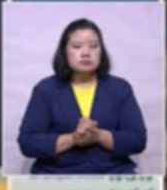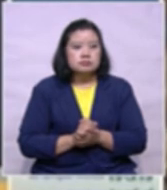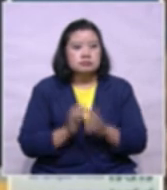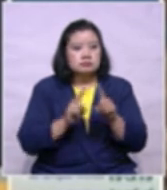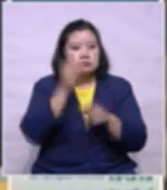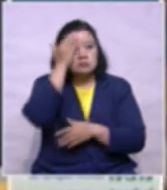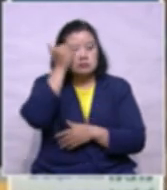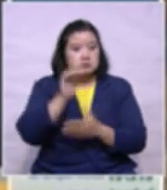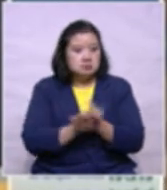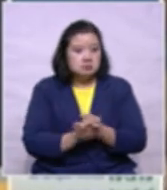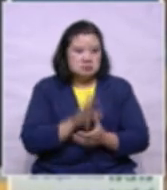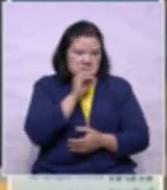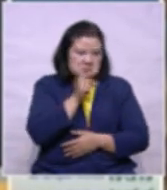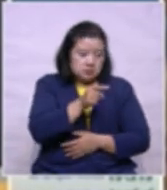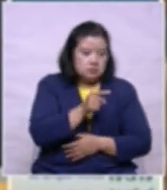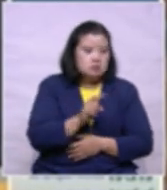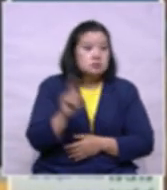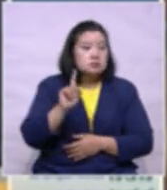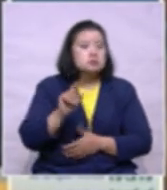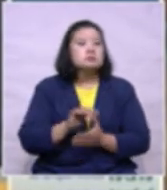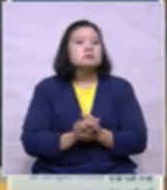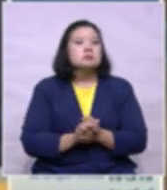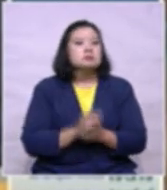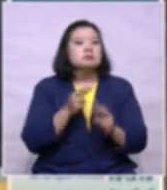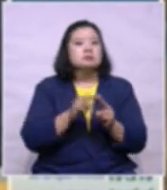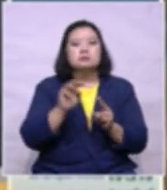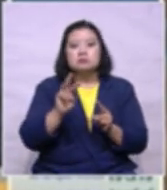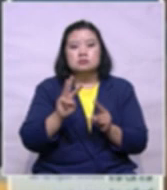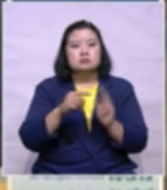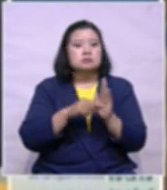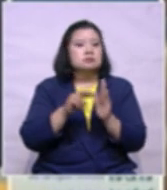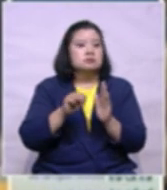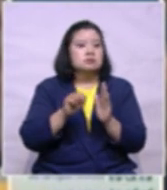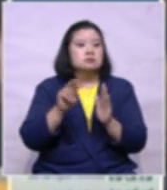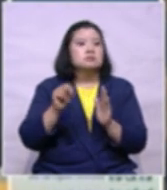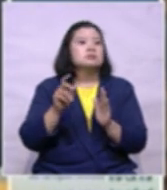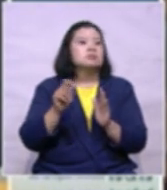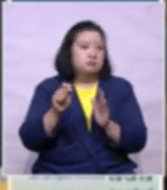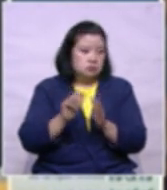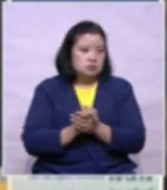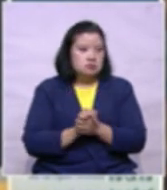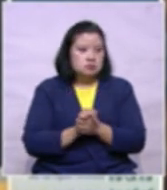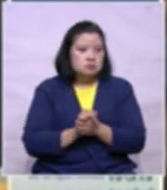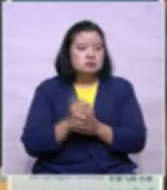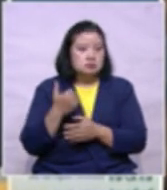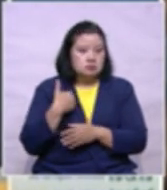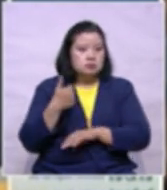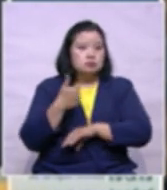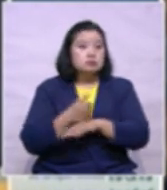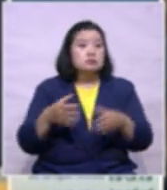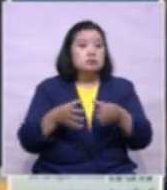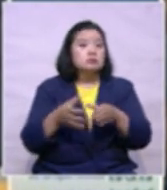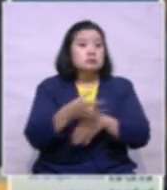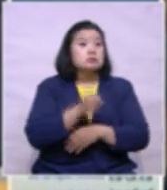แต่ว่าคนที่พูดแล้วดุดันเนี่ยคืออาจารย์วันมูฮัมหมัดนอมัตฮาคืออาจารย์วันนอเนี่ยพีคตั้งแต่วันที่รวมหัวหน้า7พรรคฝ่ายค้านที่แลงคาสเตอร์ที่ผม